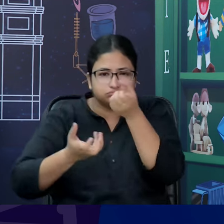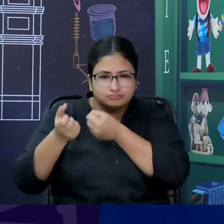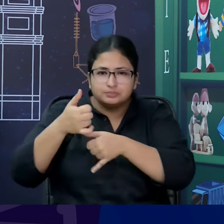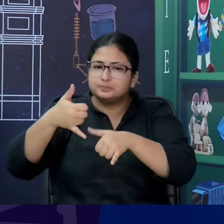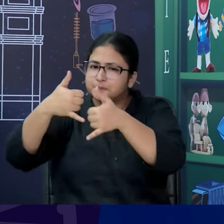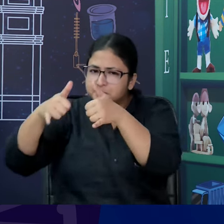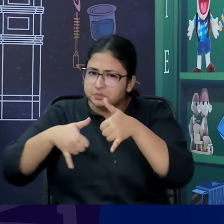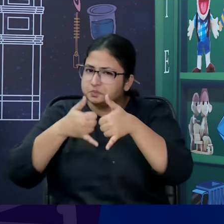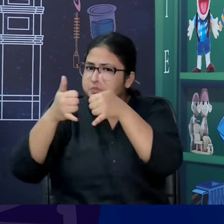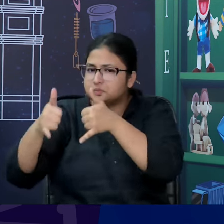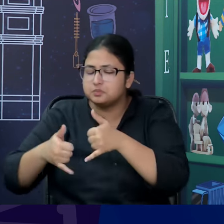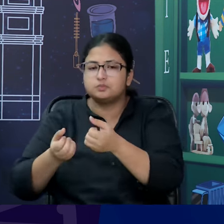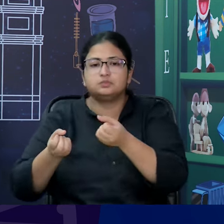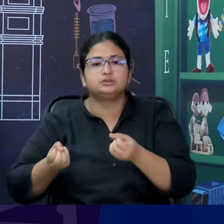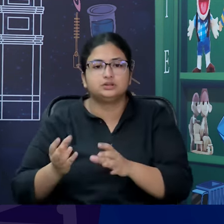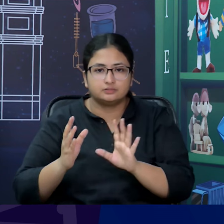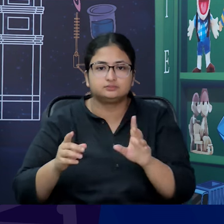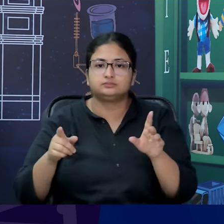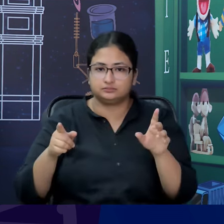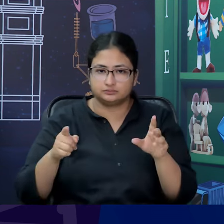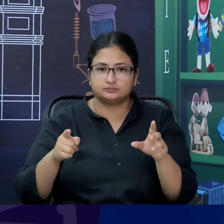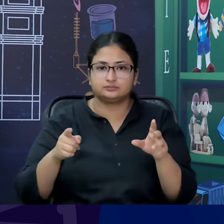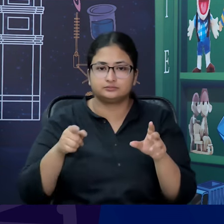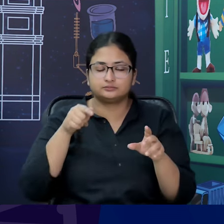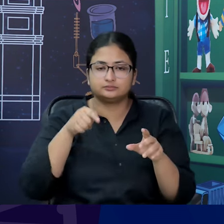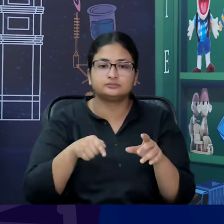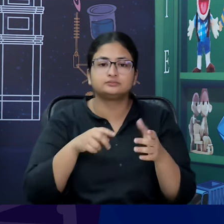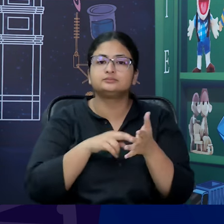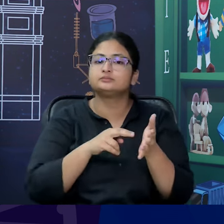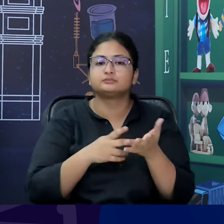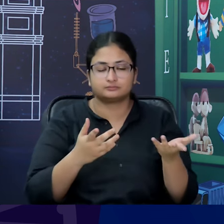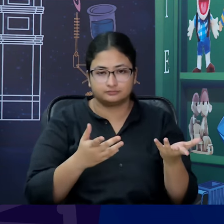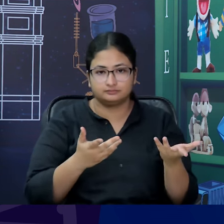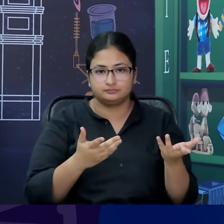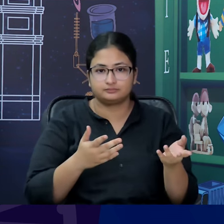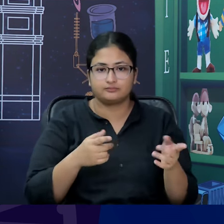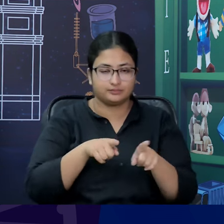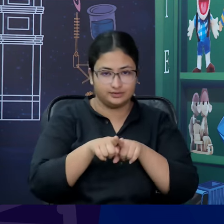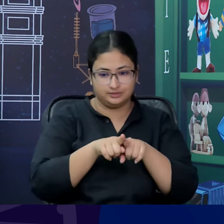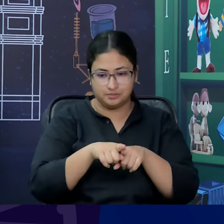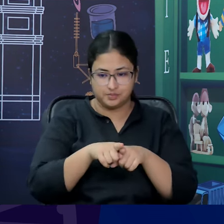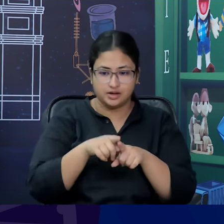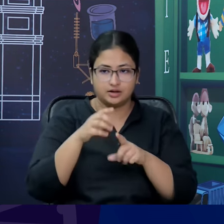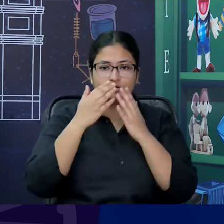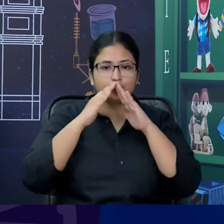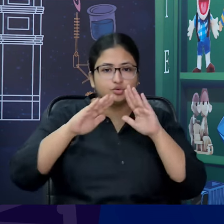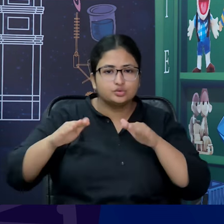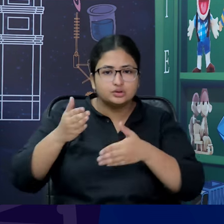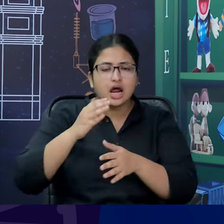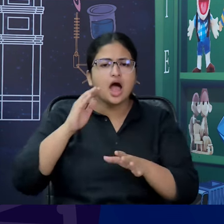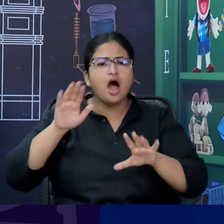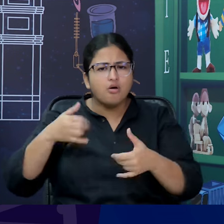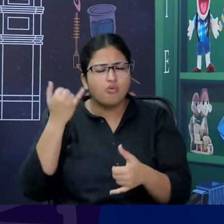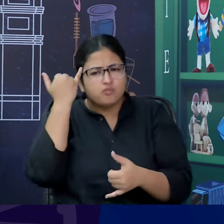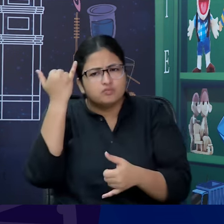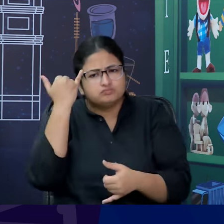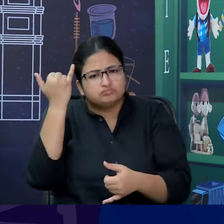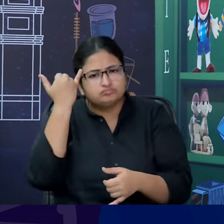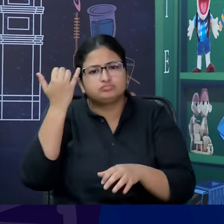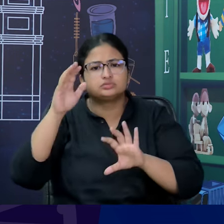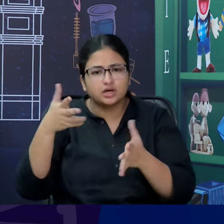के माने बच्चा ही जाने यानी कोई नहीं जान सकता कि बच्चा इतने खेल कैसे ईजाद कर